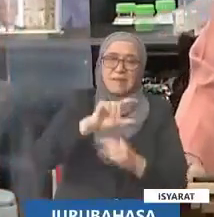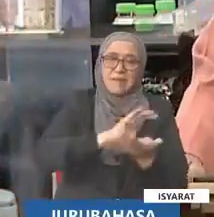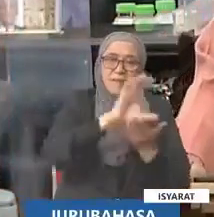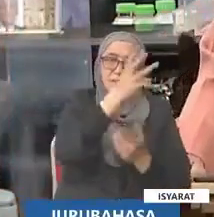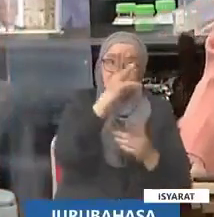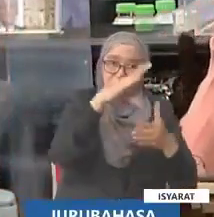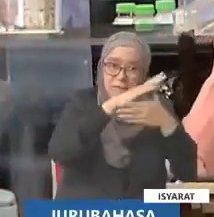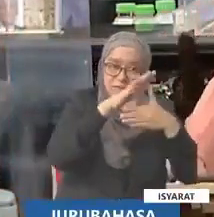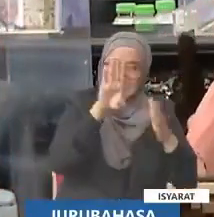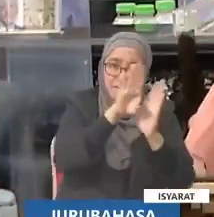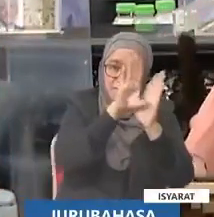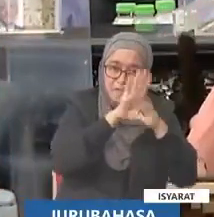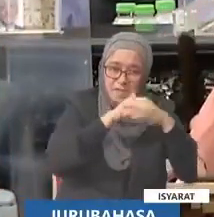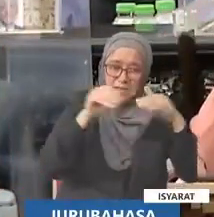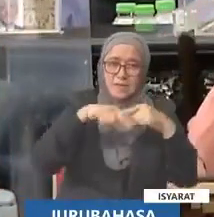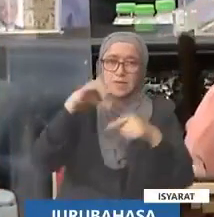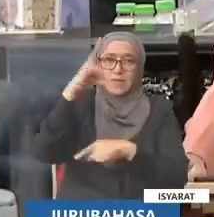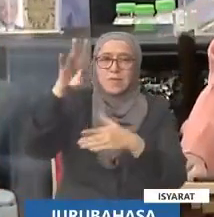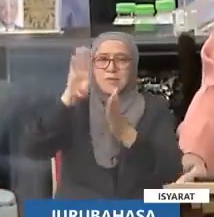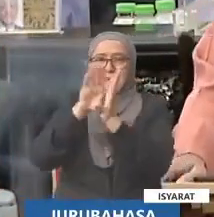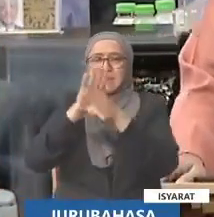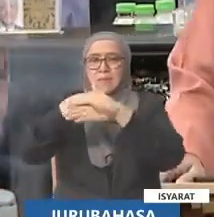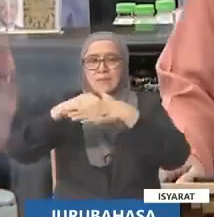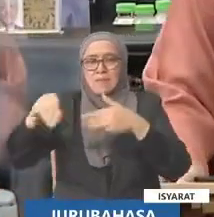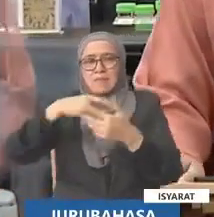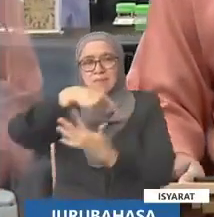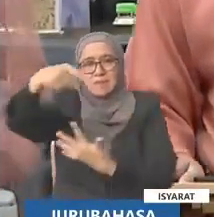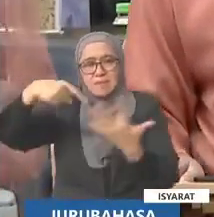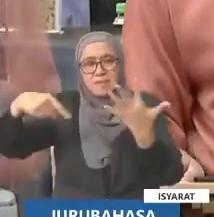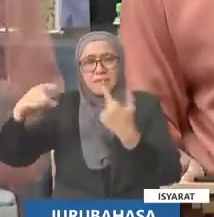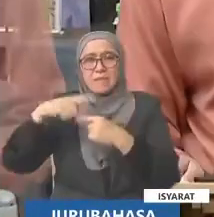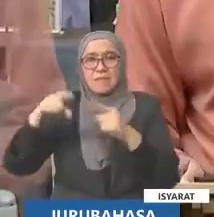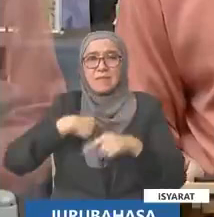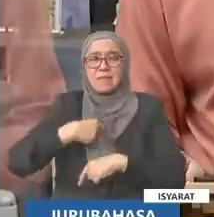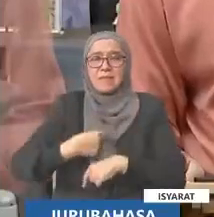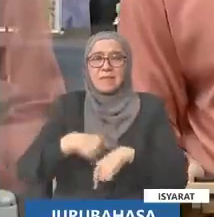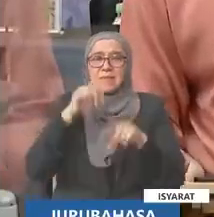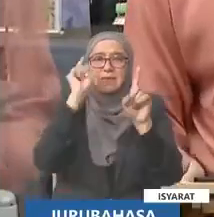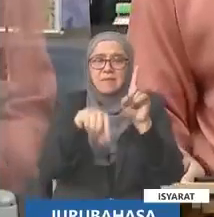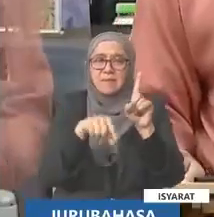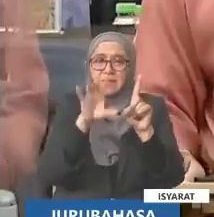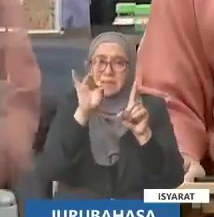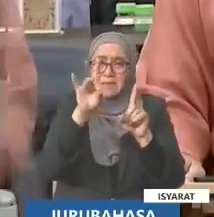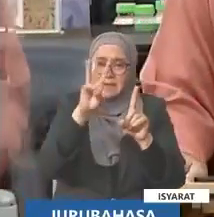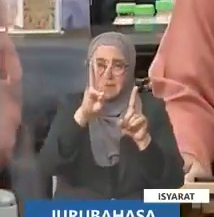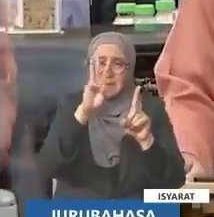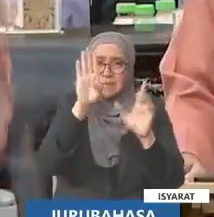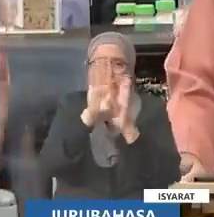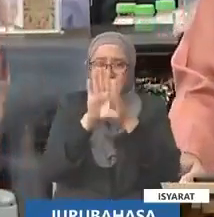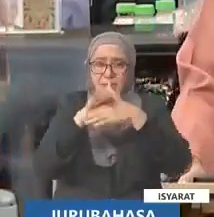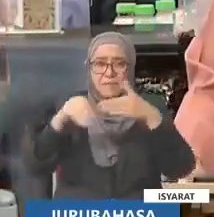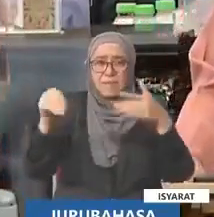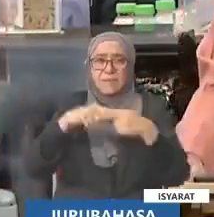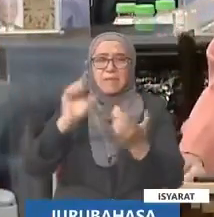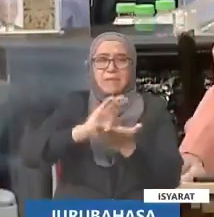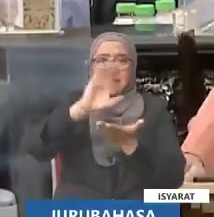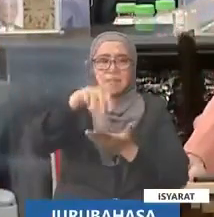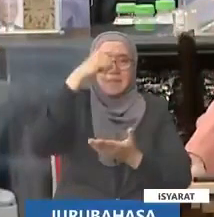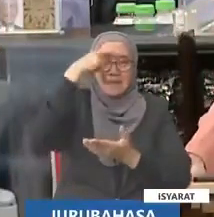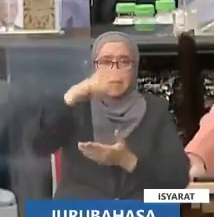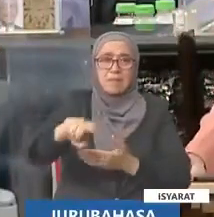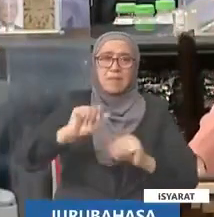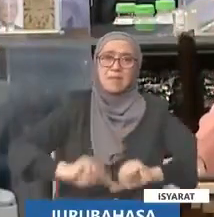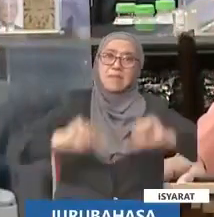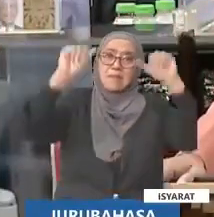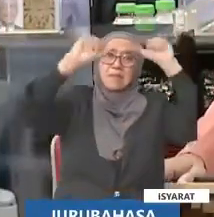ringgit. Antaranya, sejumlah 1.6 bilion ringgit diperuntukkan untuk mempertingkatkan kesiagaan